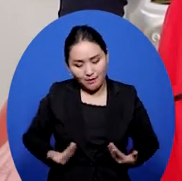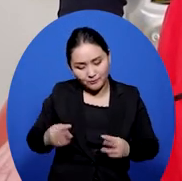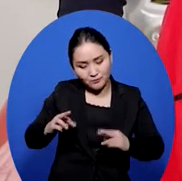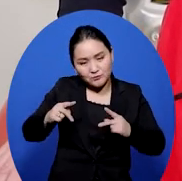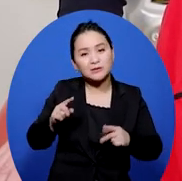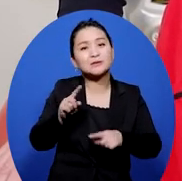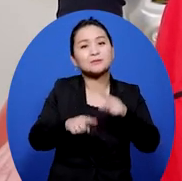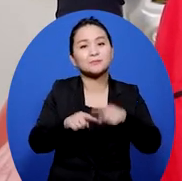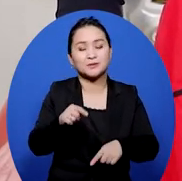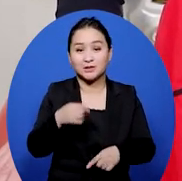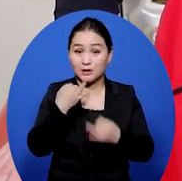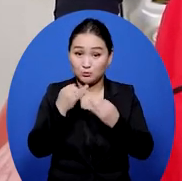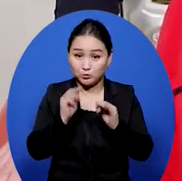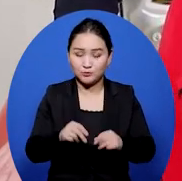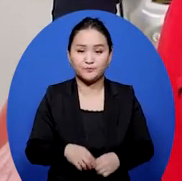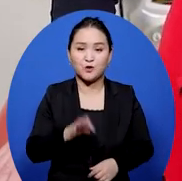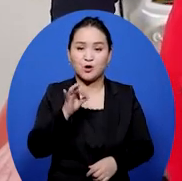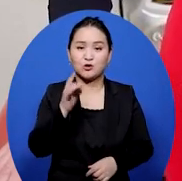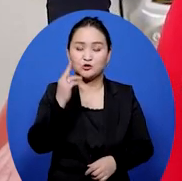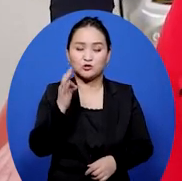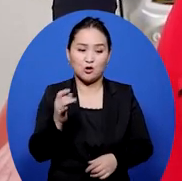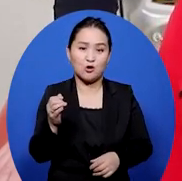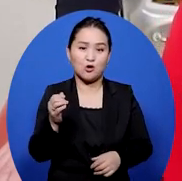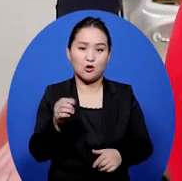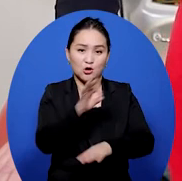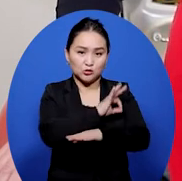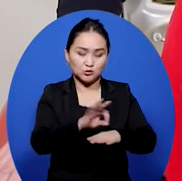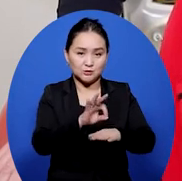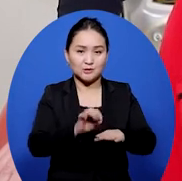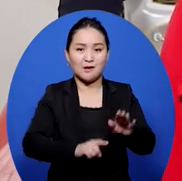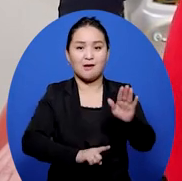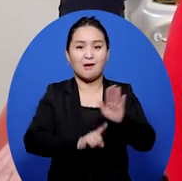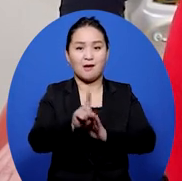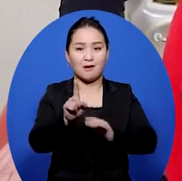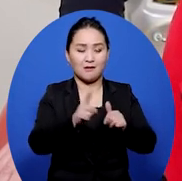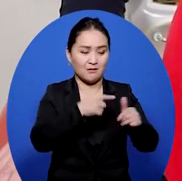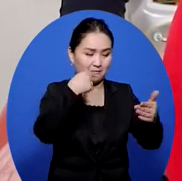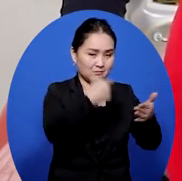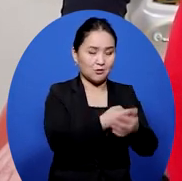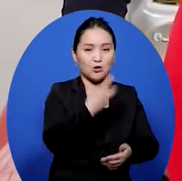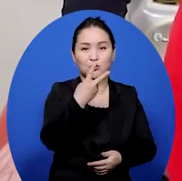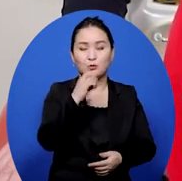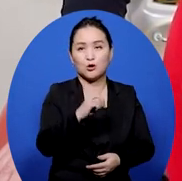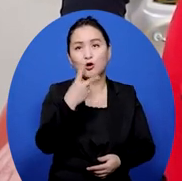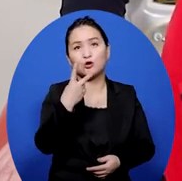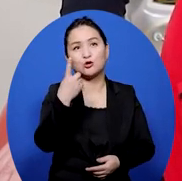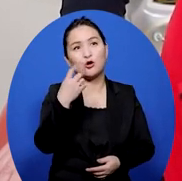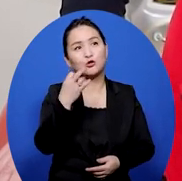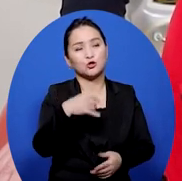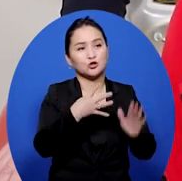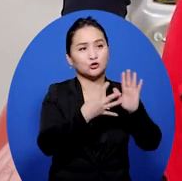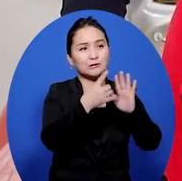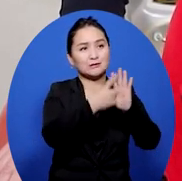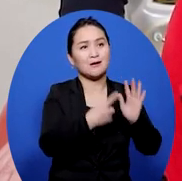амьдрал ямар өргөж өгсөн бэ? Энэ тухай хэлээ ярилцъя. Оролцоо төсөлгээд анх эхлээд очиж бүртгүүлээд 2021 оны